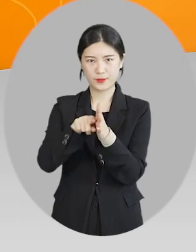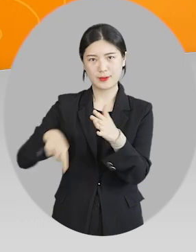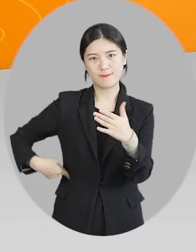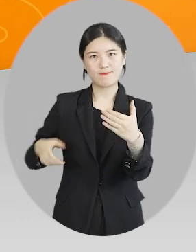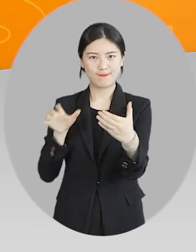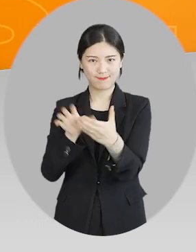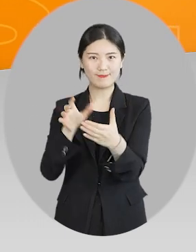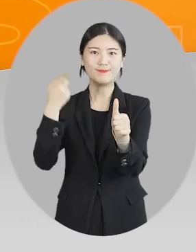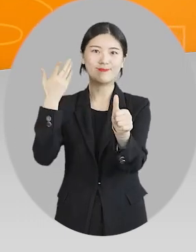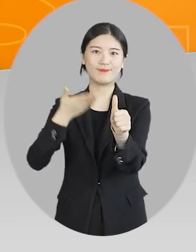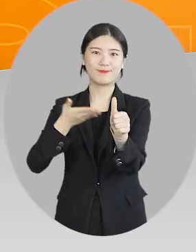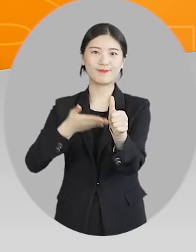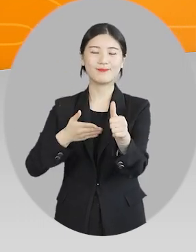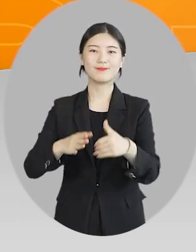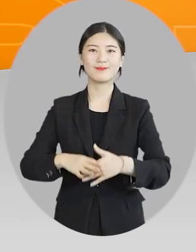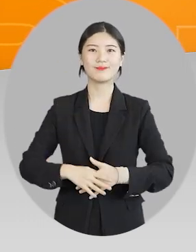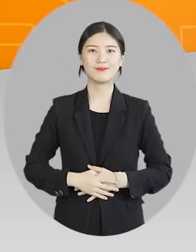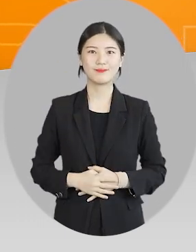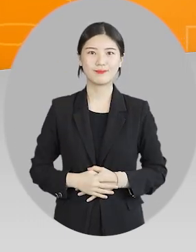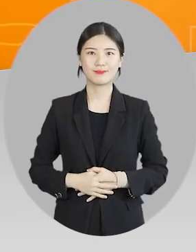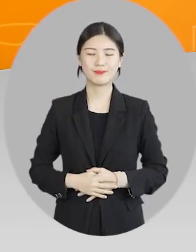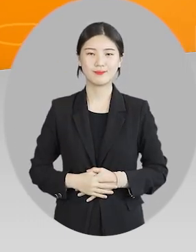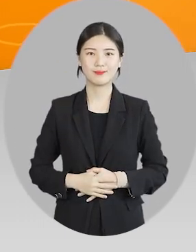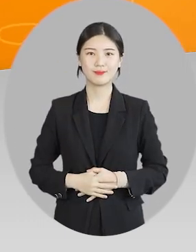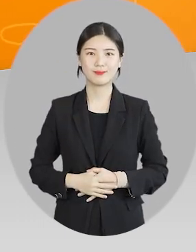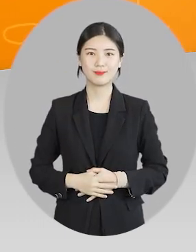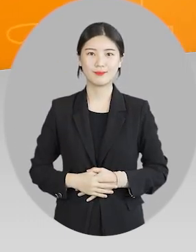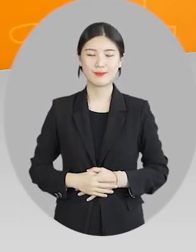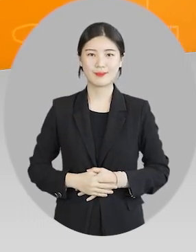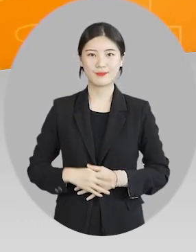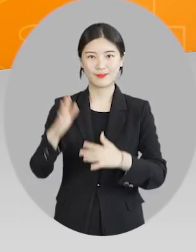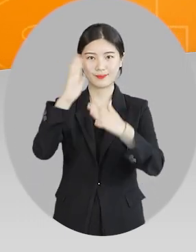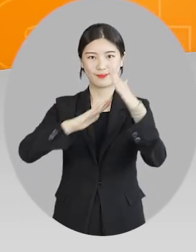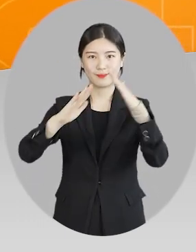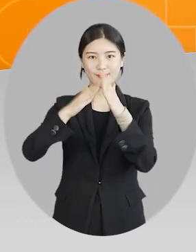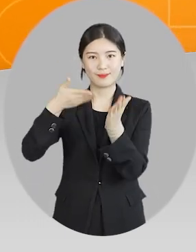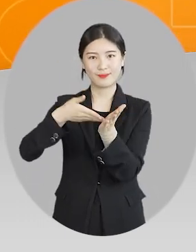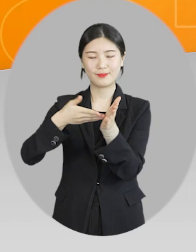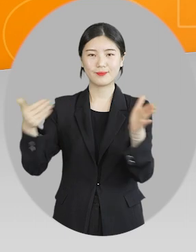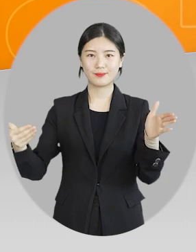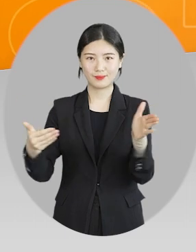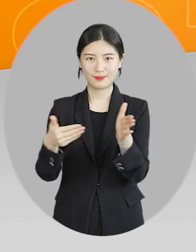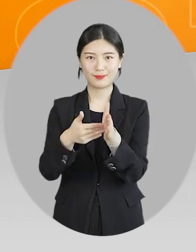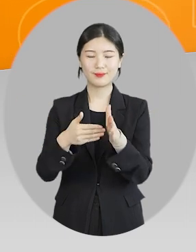공주를 만들기 위해 모두 함께 하길 바라며 기세등등 행복한